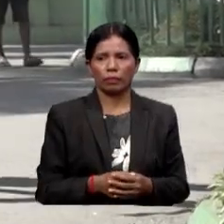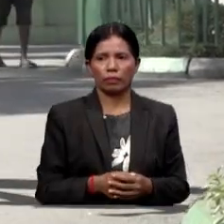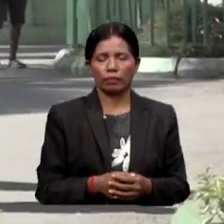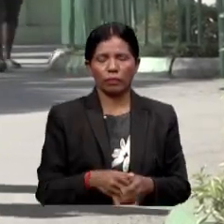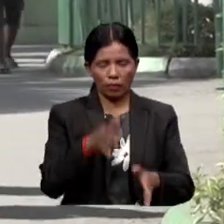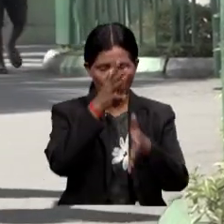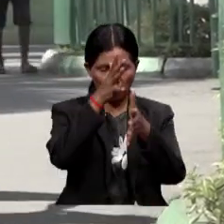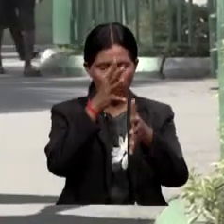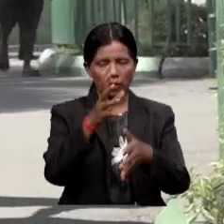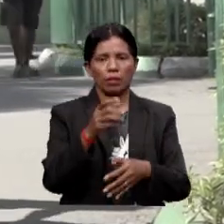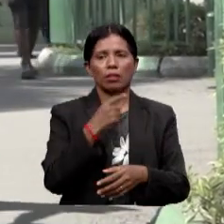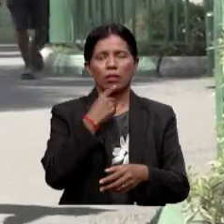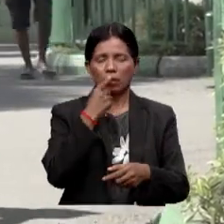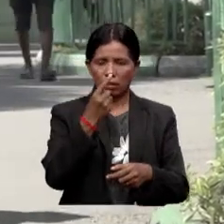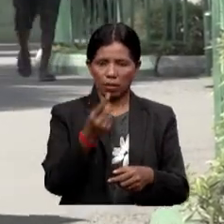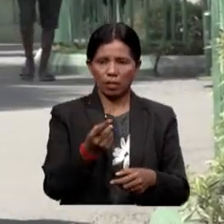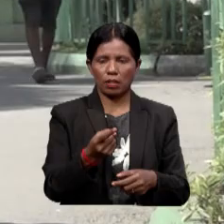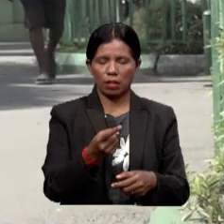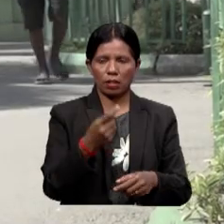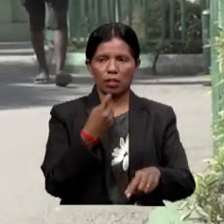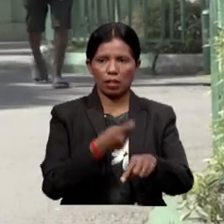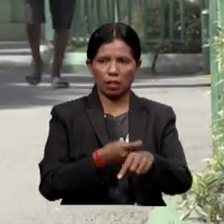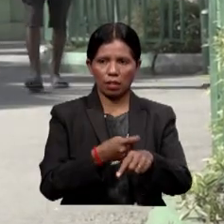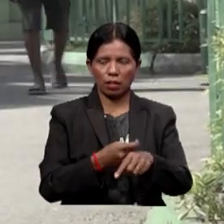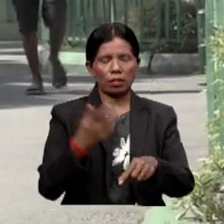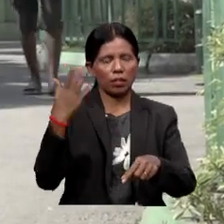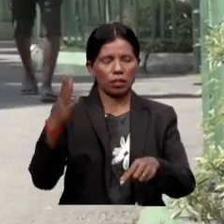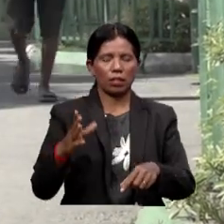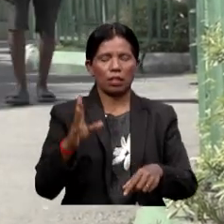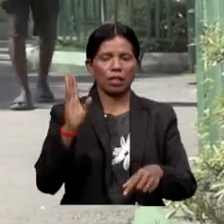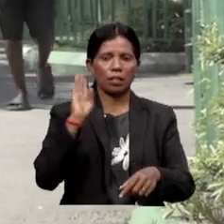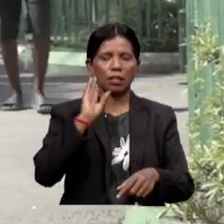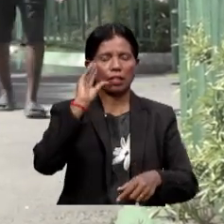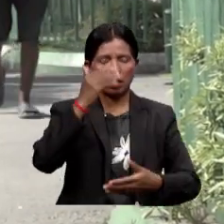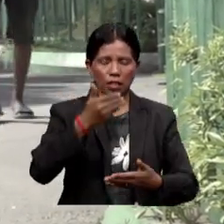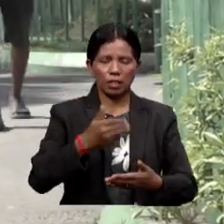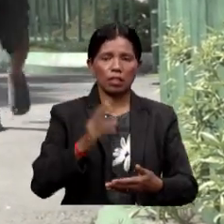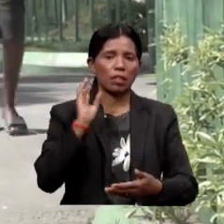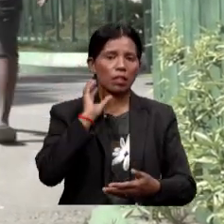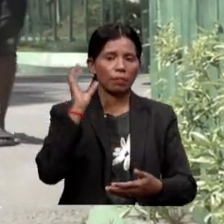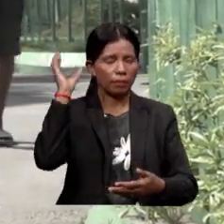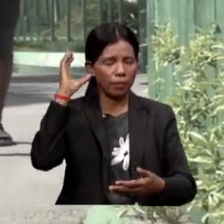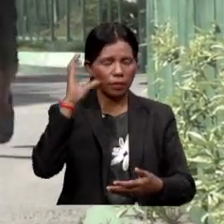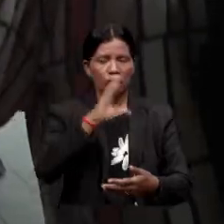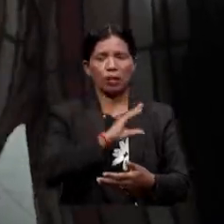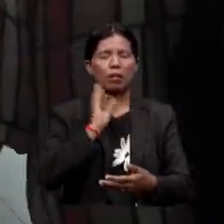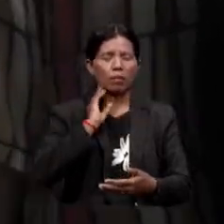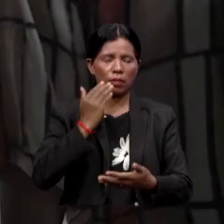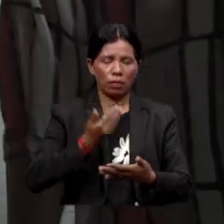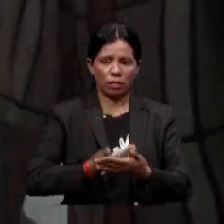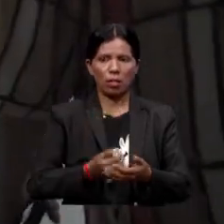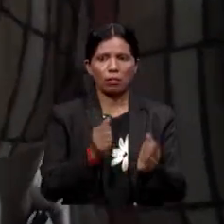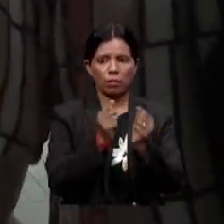Avo Mateus mos konta katak. Durante ne, iha ne sobrinho mane ida, sempre acompanha nia ba consulta e